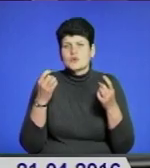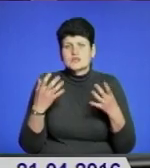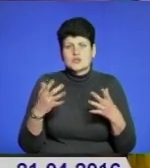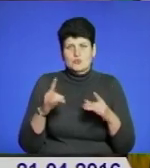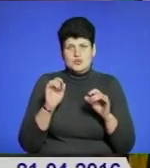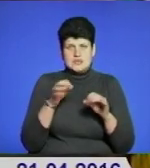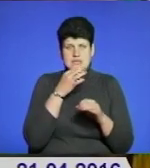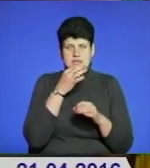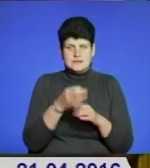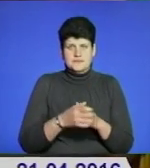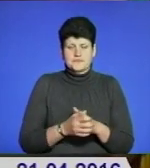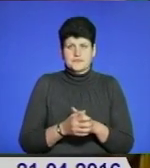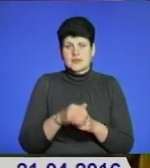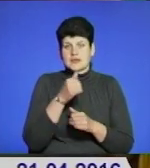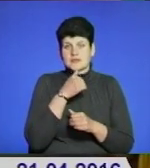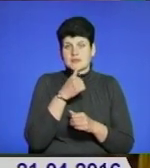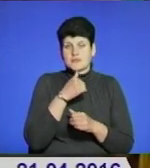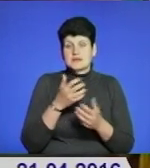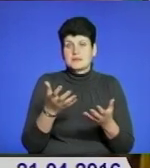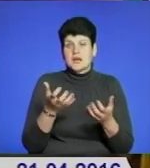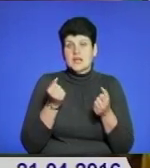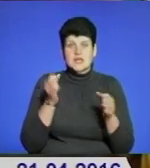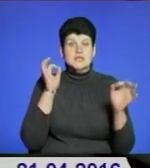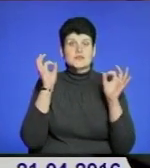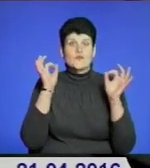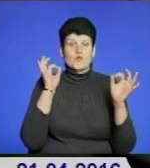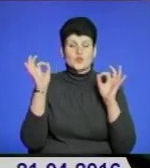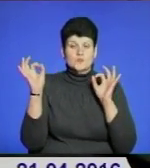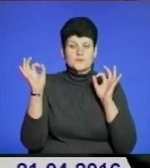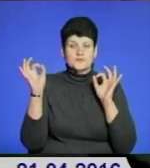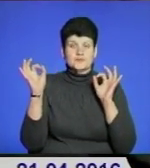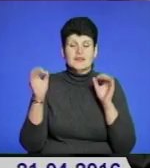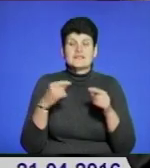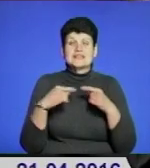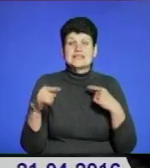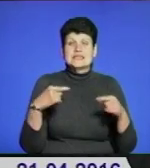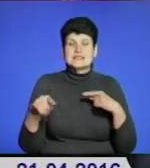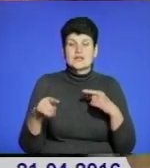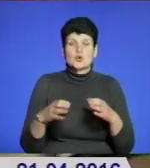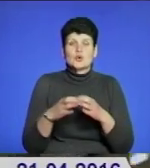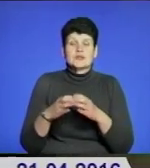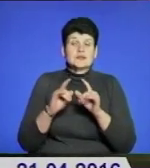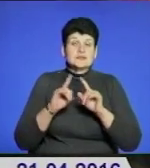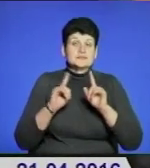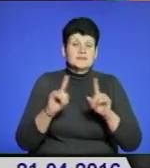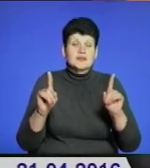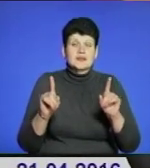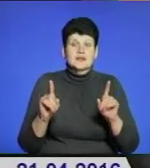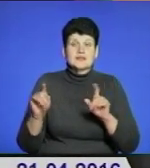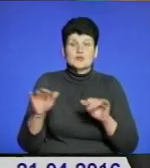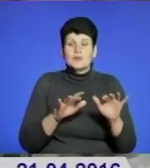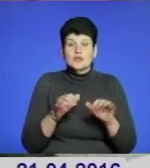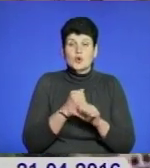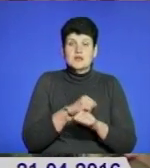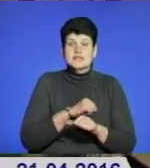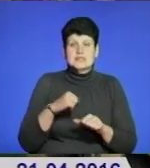сказати. Експеримент у сприйнятті звуку. Вирізняються гурти і оригінальними музичними інструментами, багато з яких роблять самі.